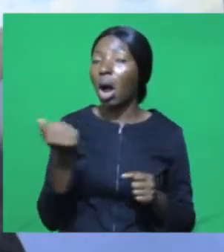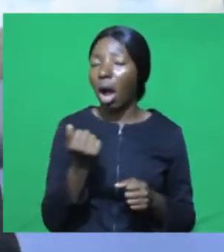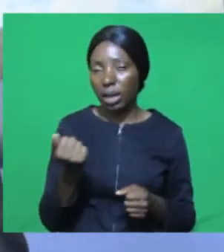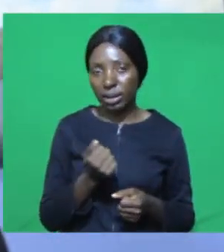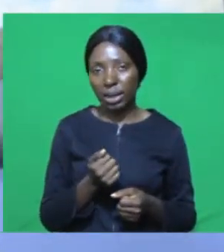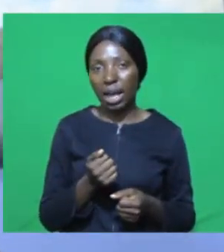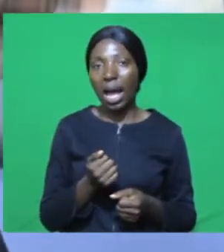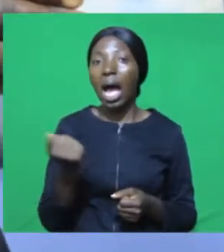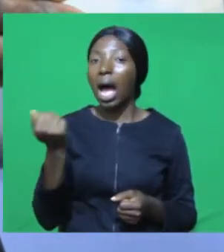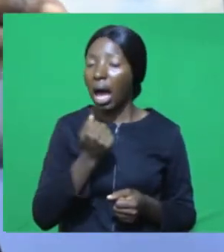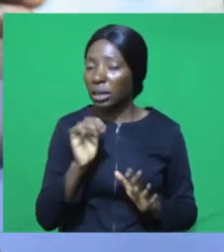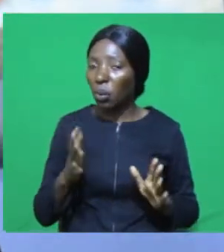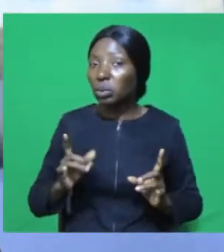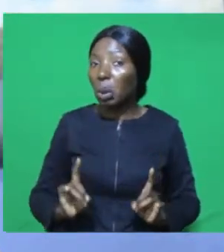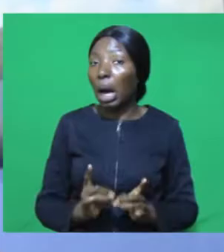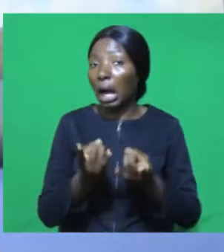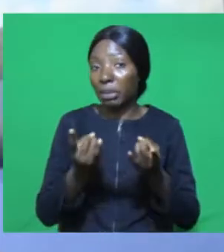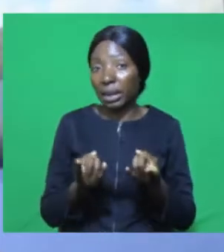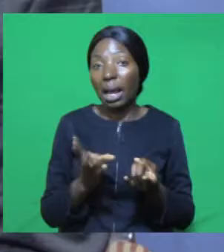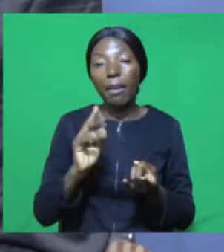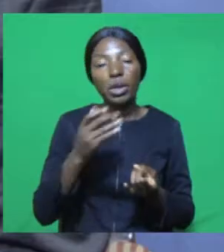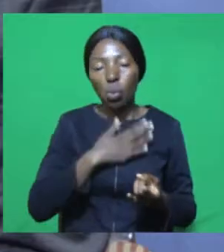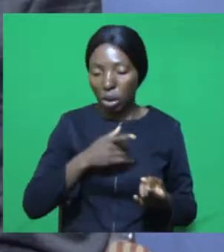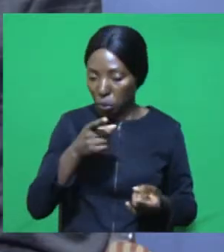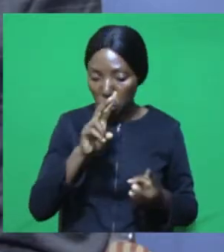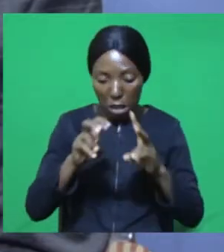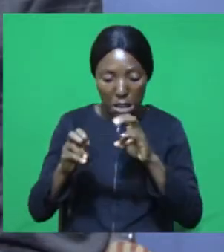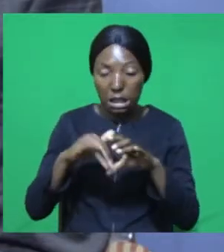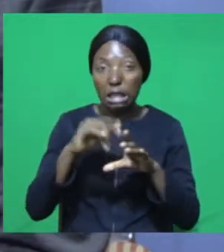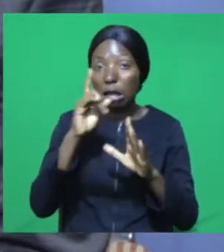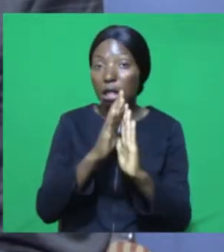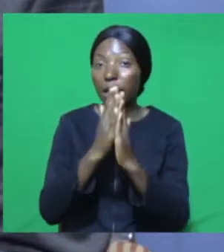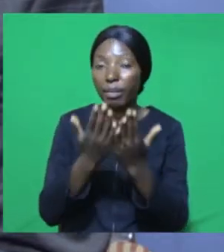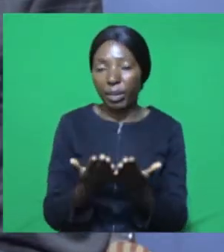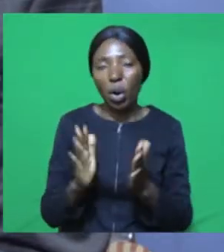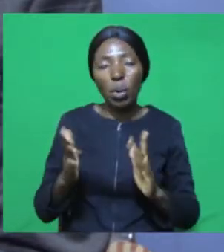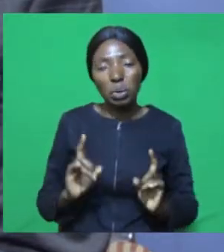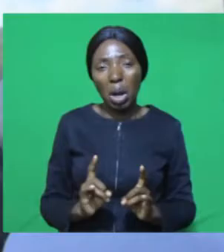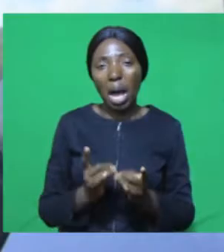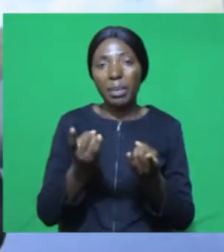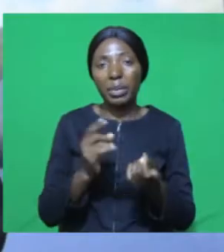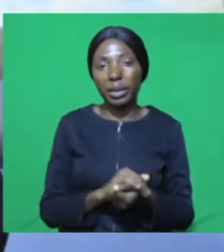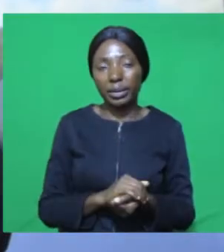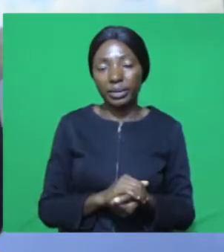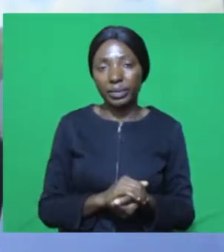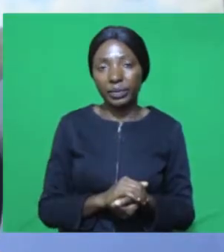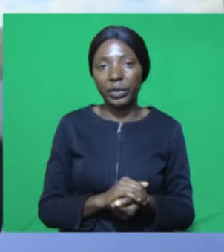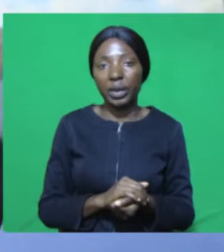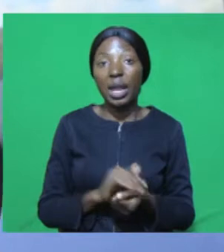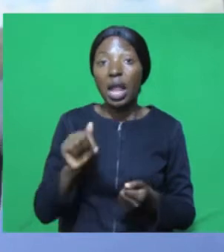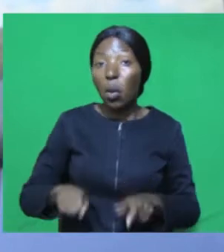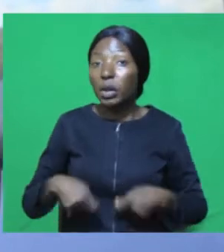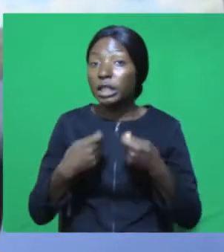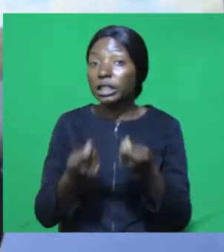pataurwa chichaitika. Asi chinotoda kutsvakwa. Nao chichaitika chacho